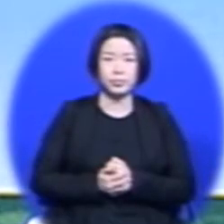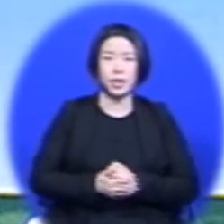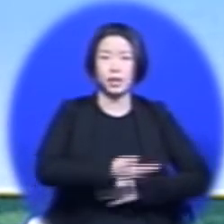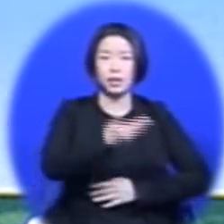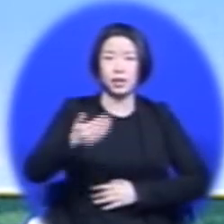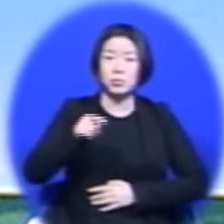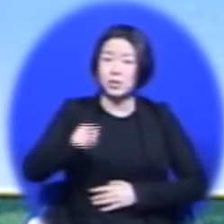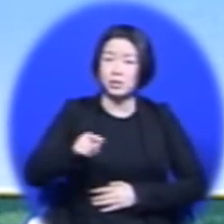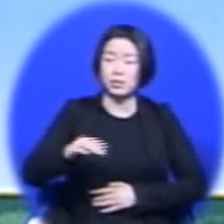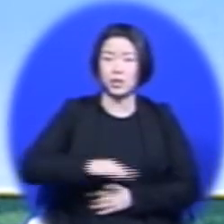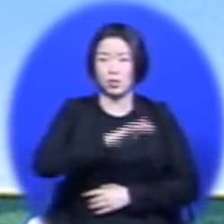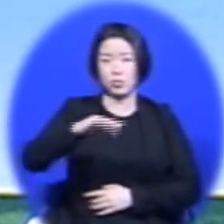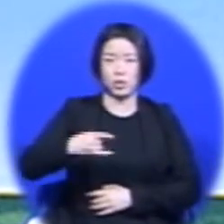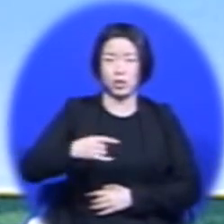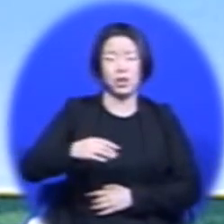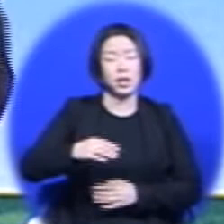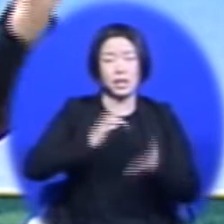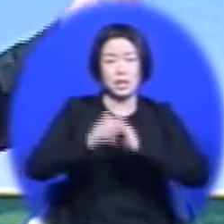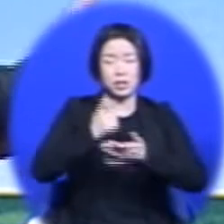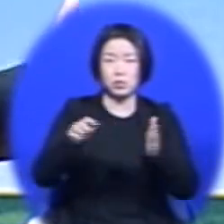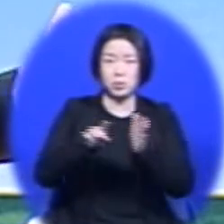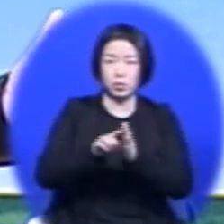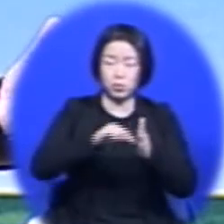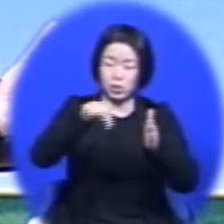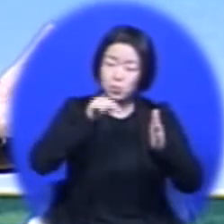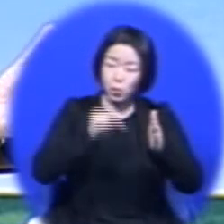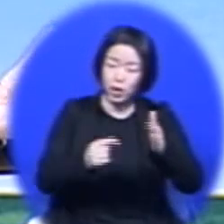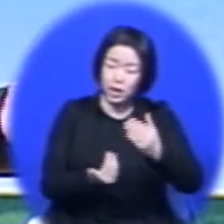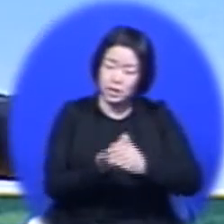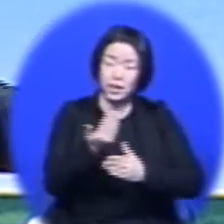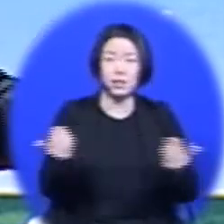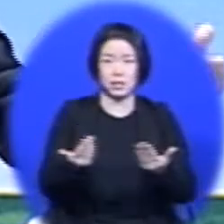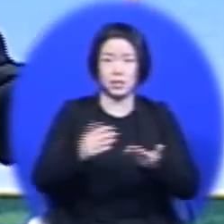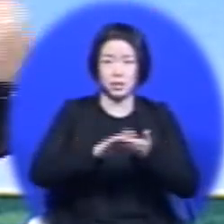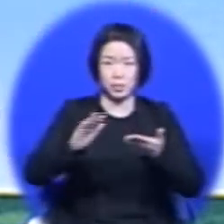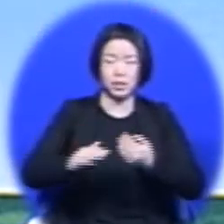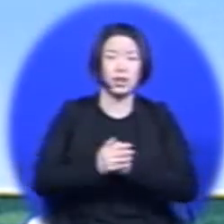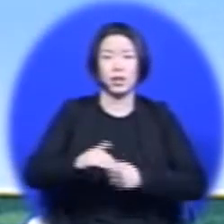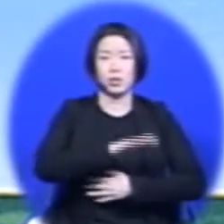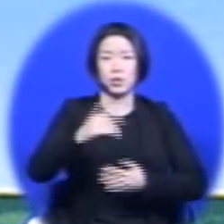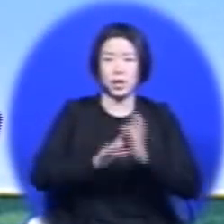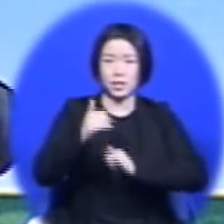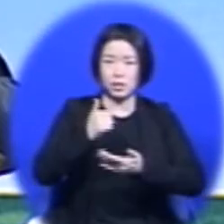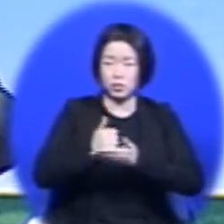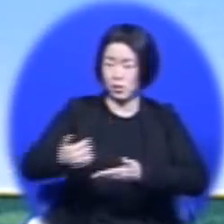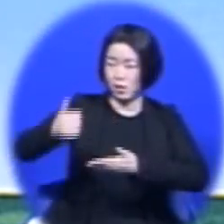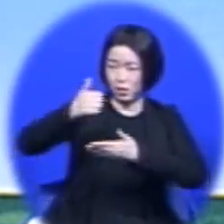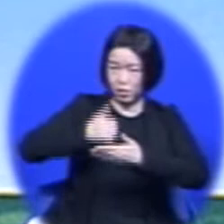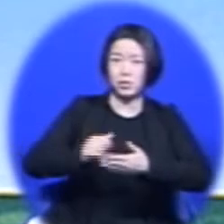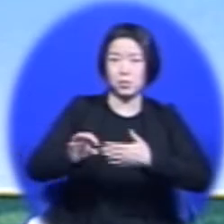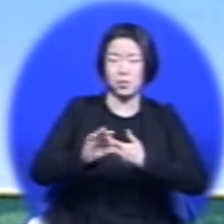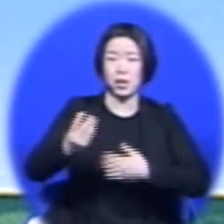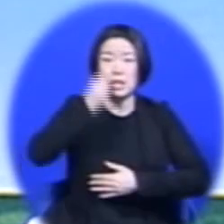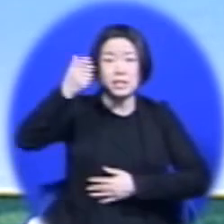여러분, 이것이 우리가 예수님을 믿고 우리 안에 일어나는 일입니다. 우리가 예수님을 영접하면 성령께서 우리